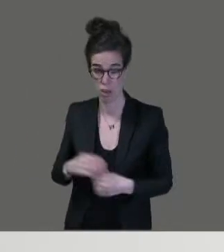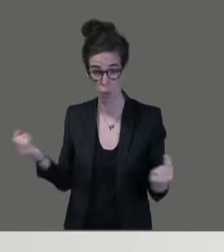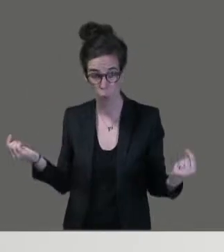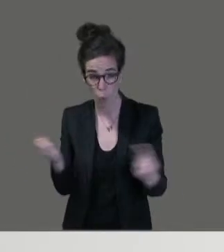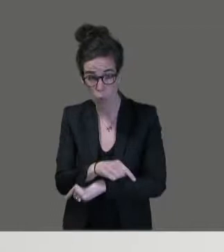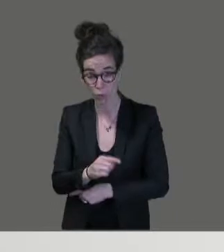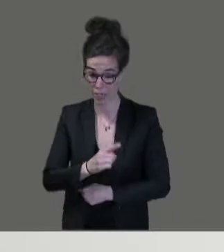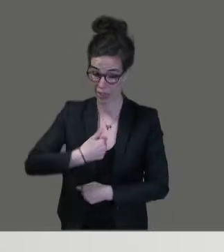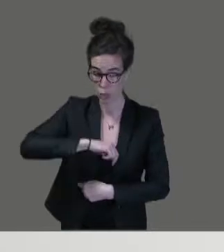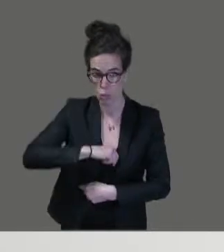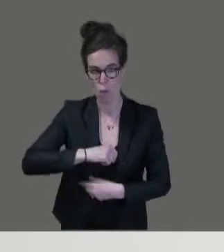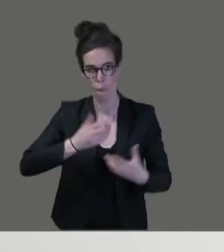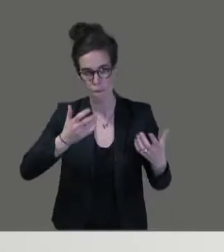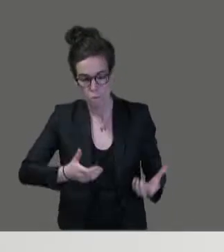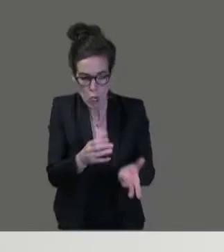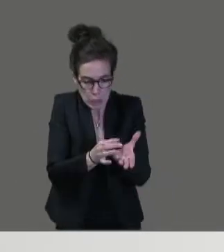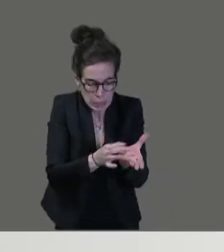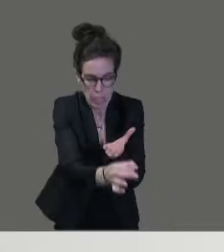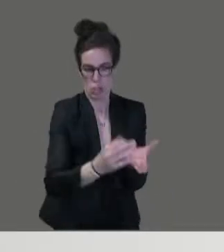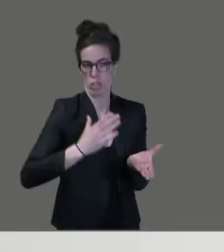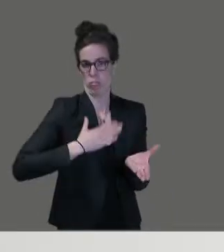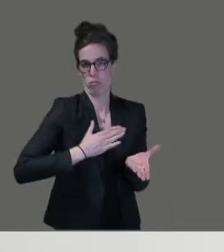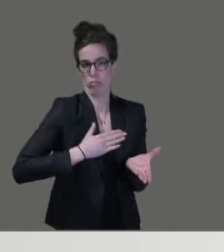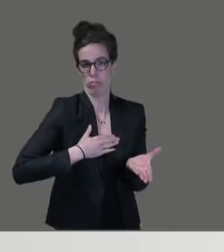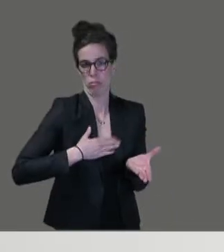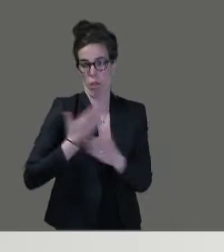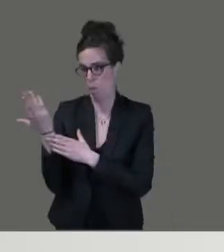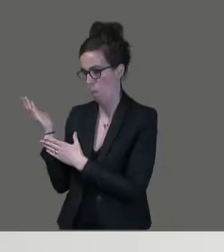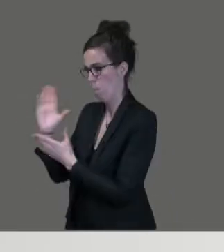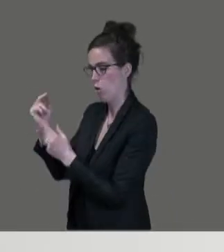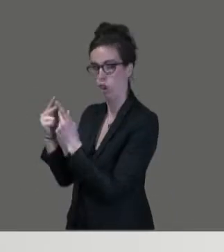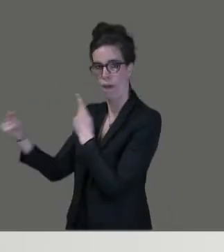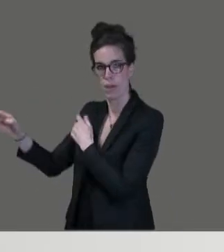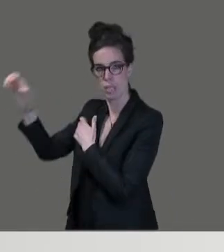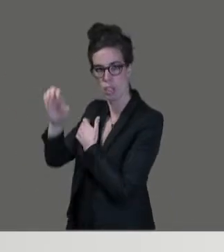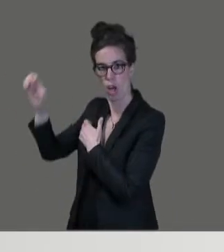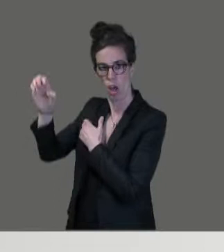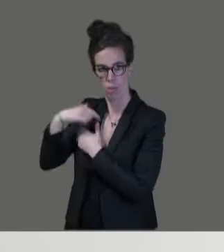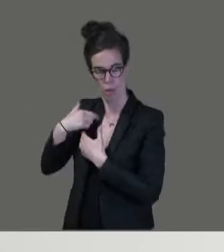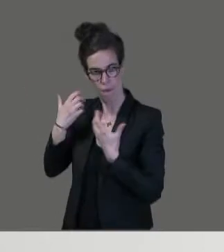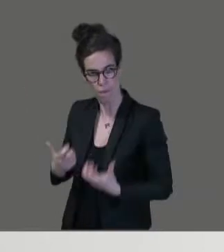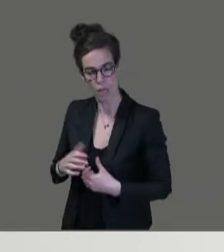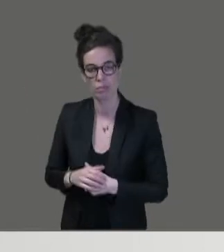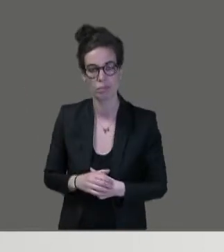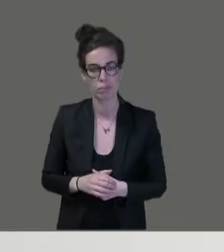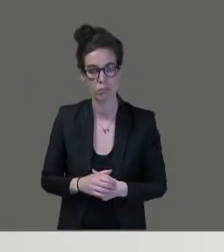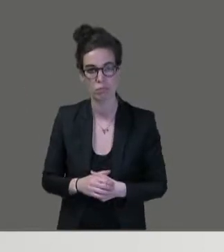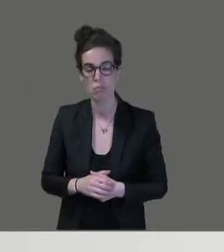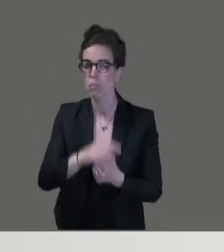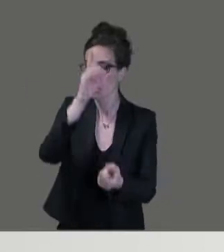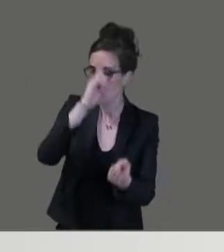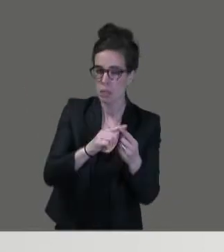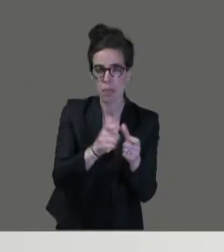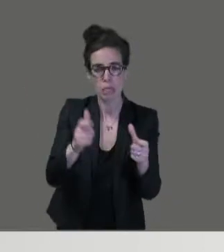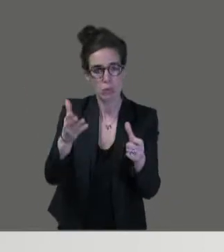nous de porter notre propre stratégie auprès de Bruxelles. Pour parler d'industrie du futur, il serait bien plus efficace que